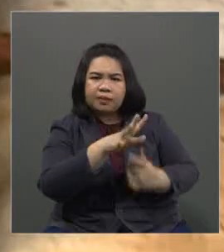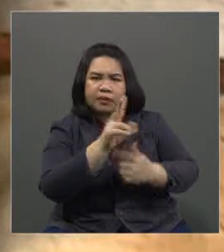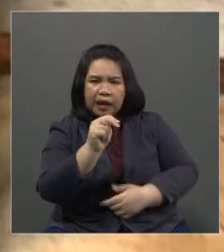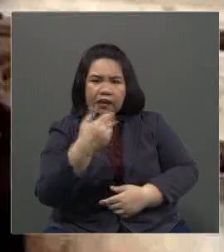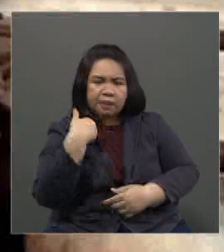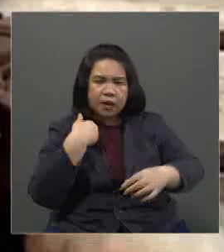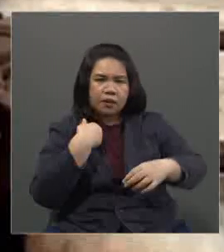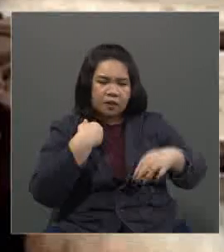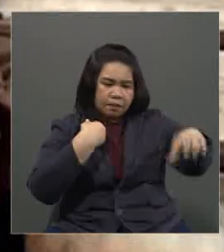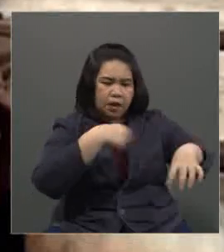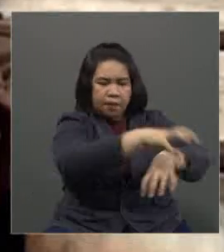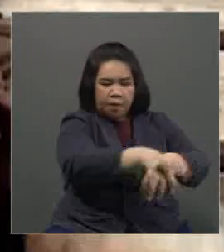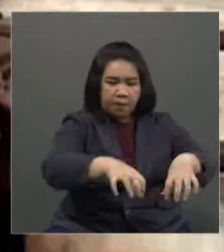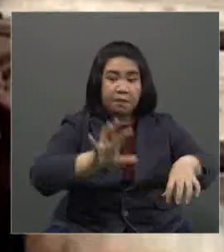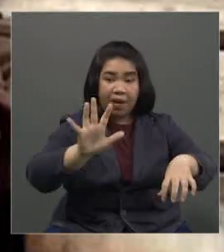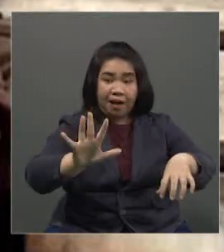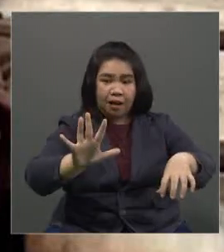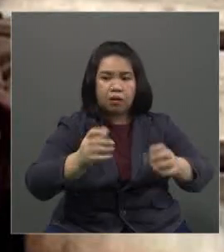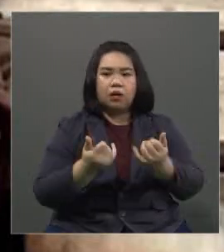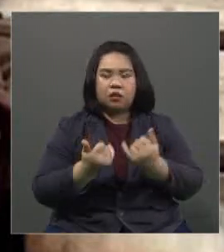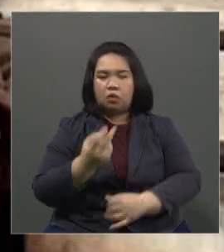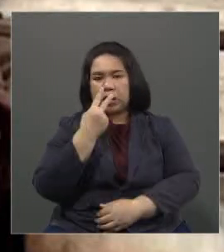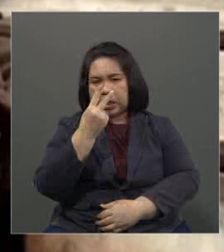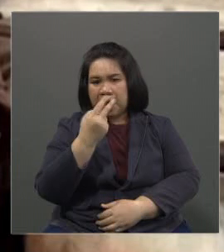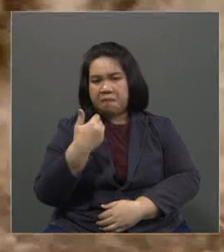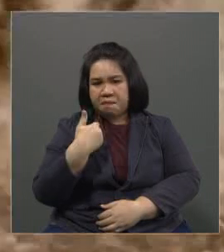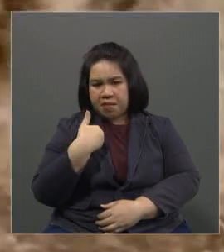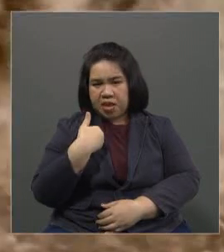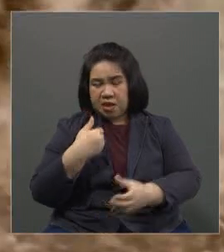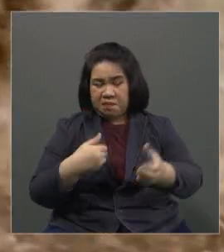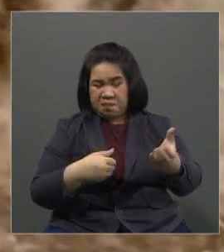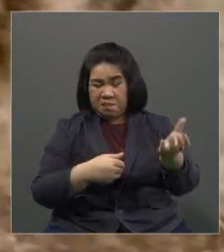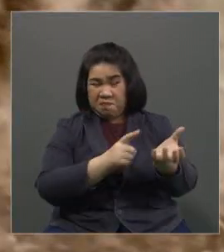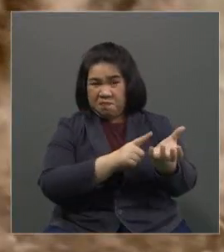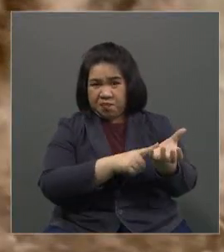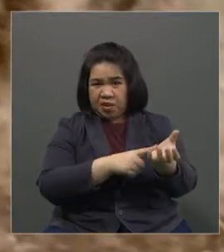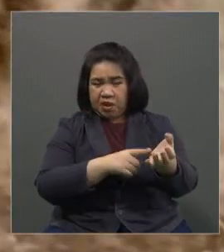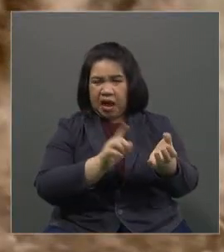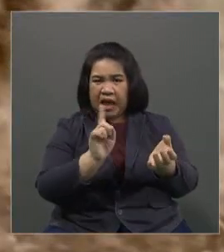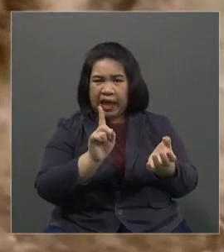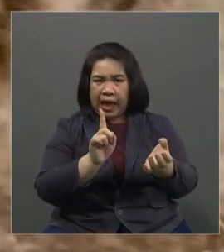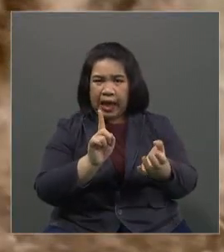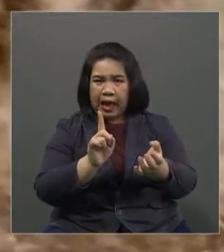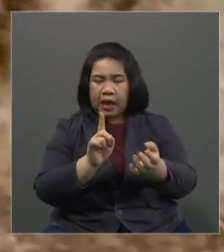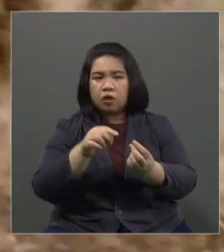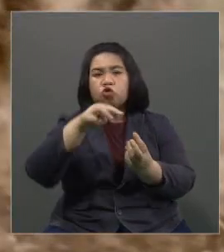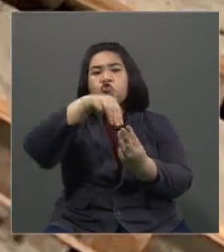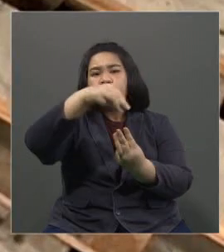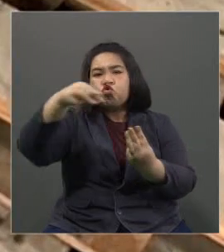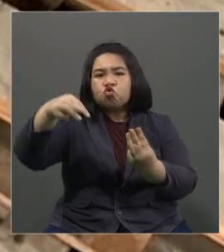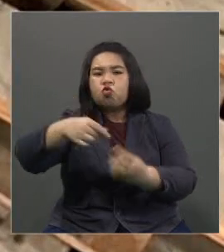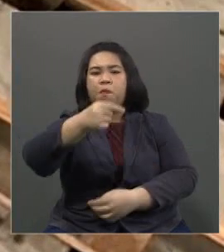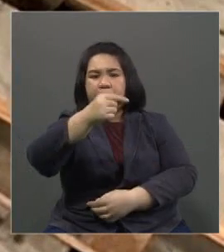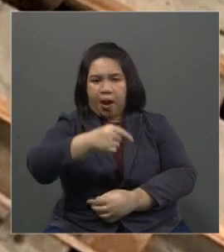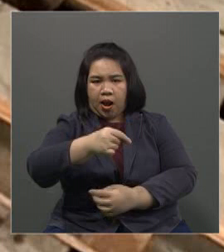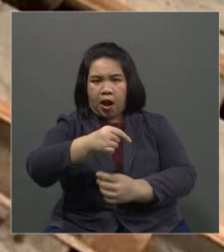โกดังด้วยกันเบื้องต้นเนี่ยเขาไปพบระเบิดเพลิงตั้งเวลาระเบิดด้วยการจุดธูปในจุดเกิดเหตุนะคะแล้วก็